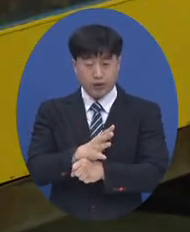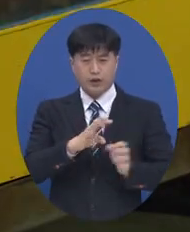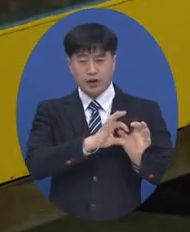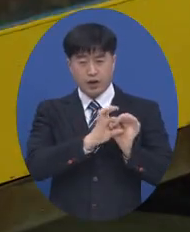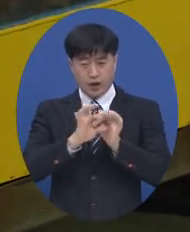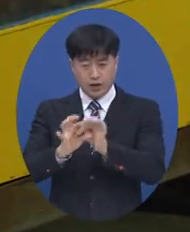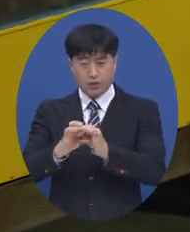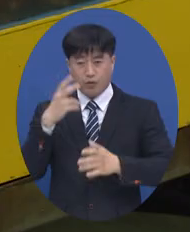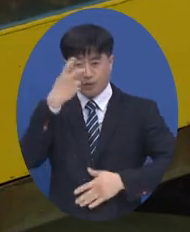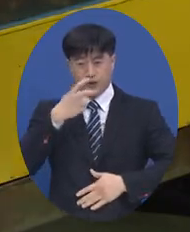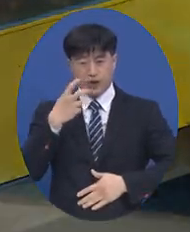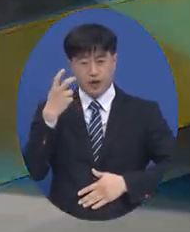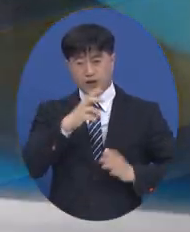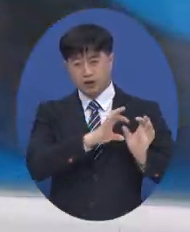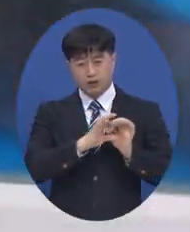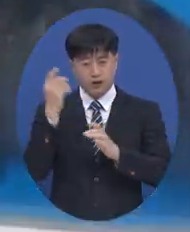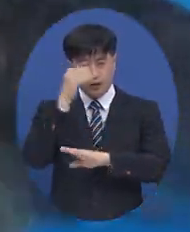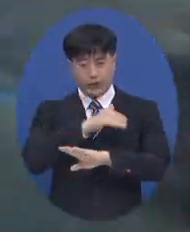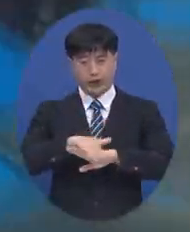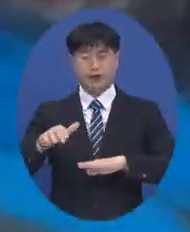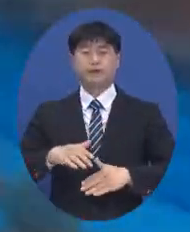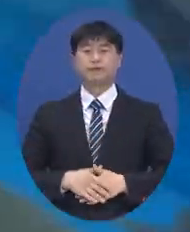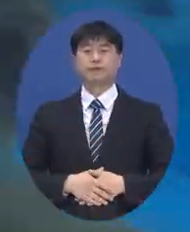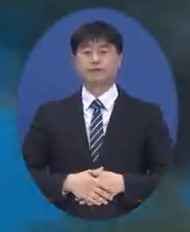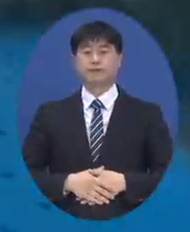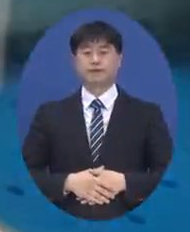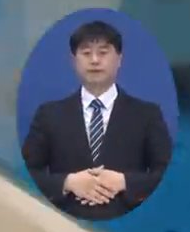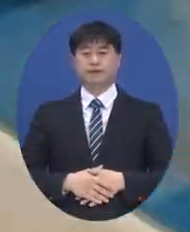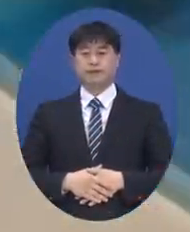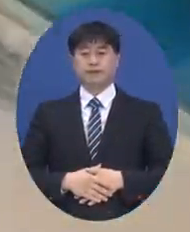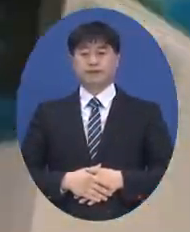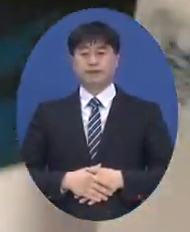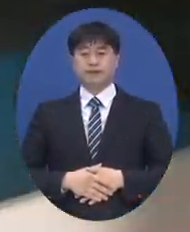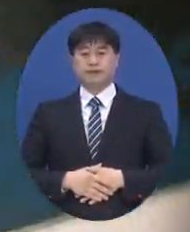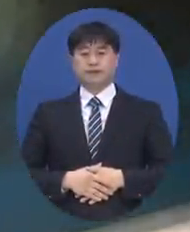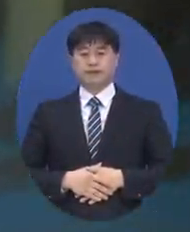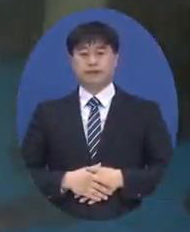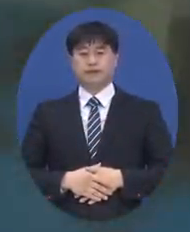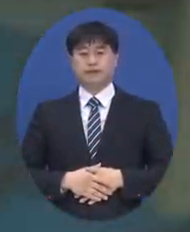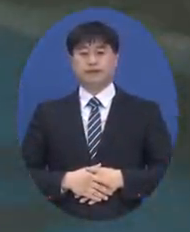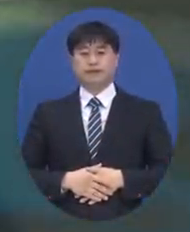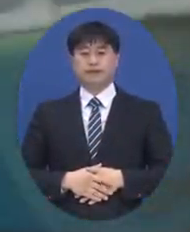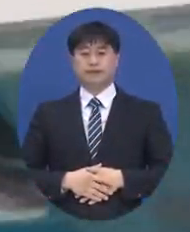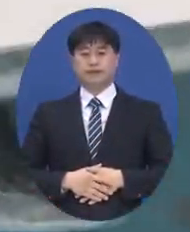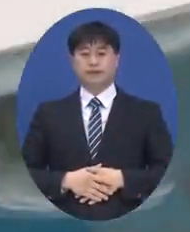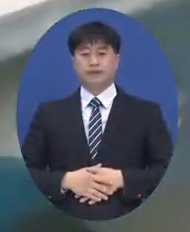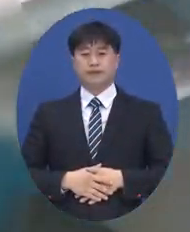지속적으로 점검과 관리를 이어갈 방침입니다. 경기지TV 최지연입니다.